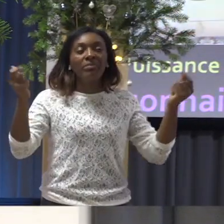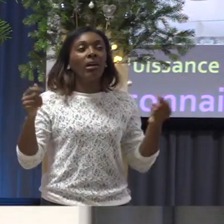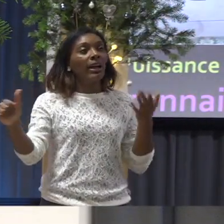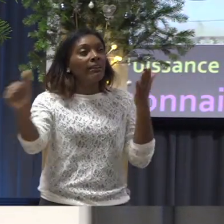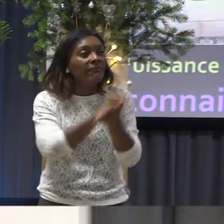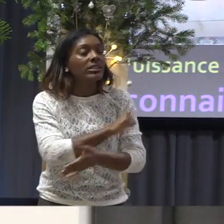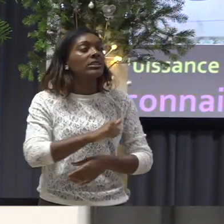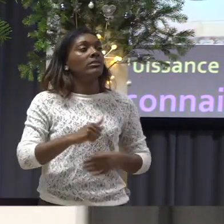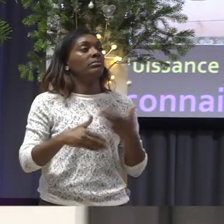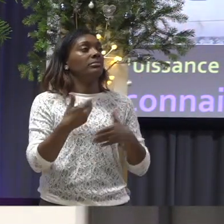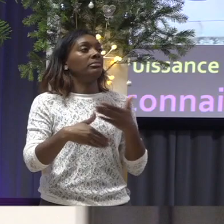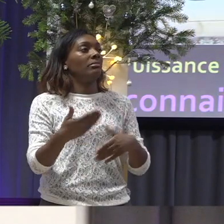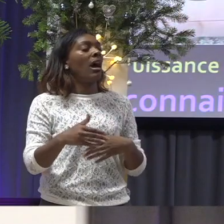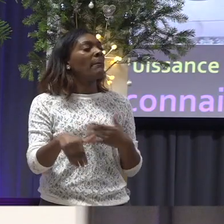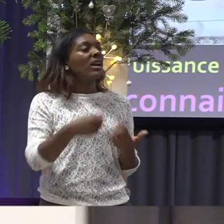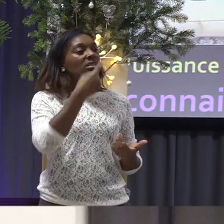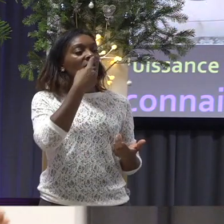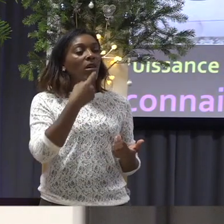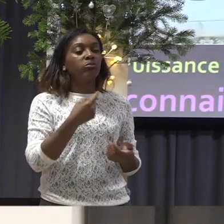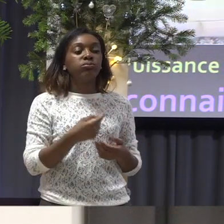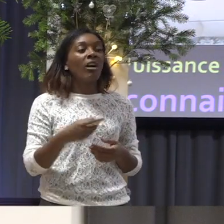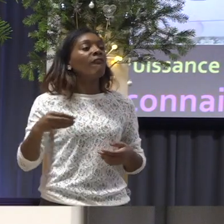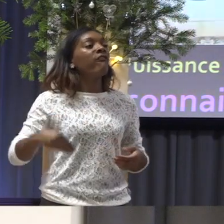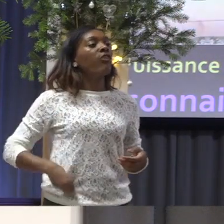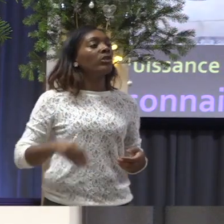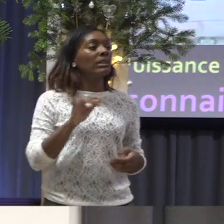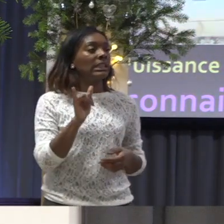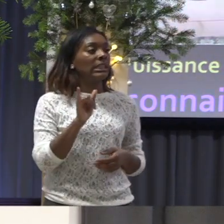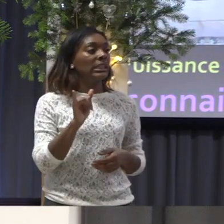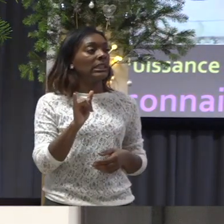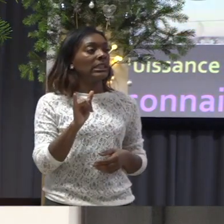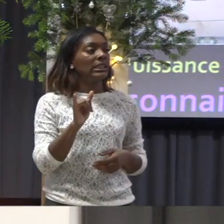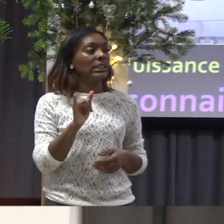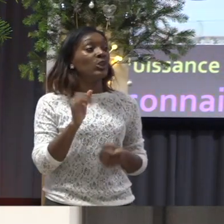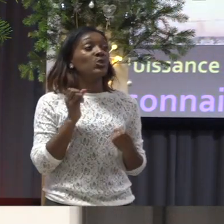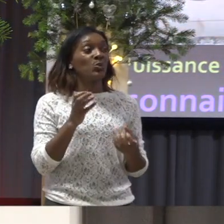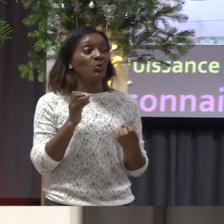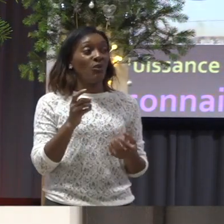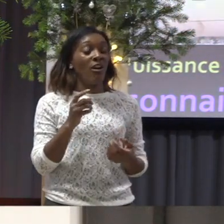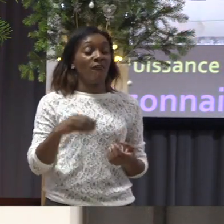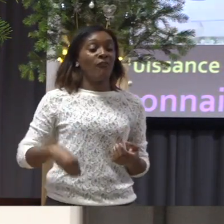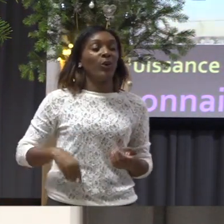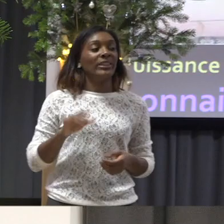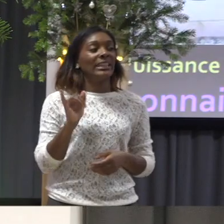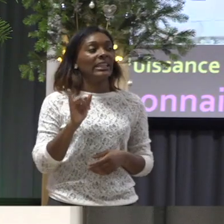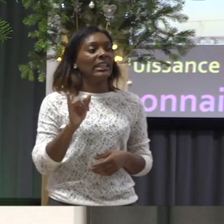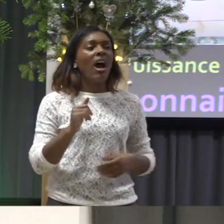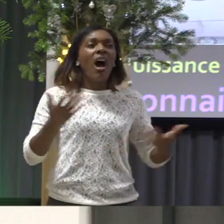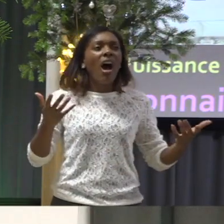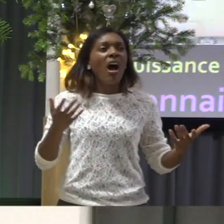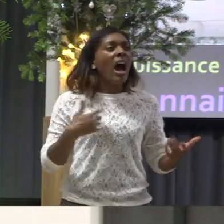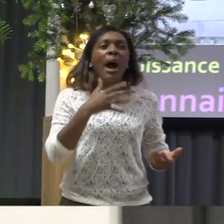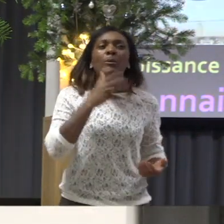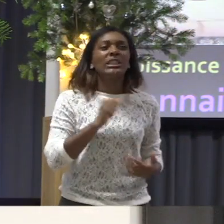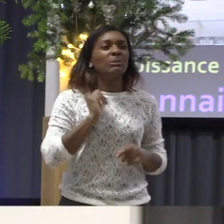réalisées. Et rapidement, on se dit, alors c'est la faute de qui? Donc si je n'avais pas pu faire cela, c'est parce